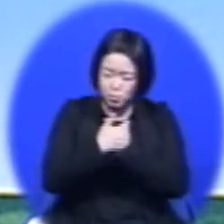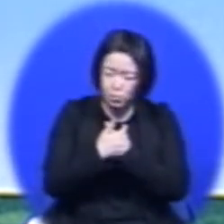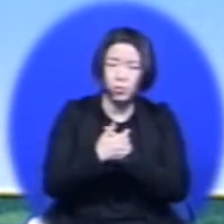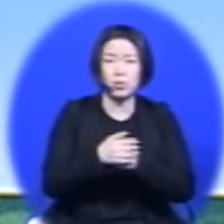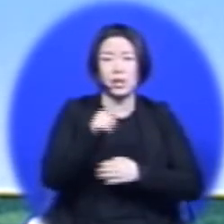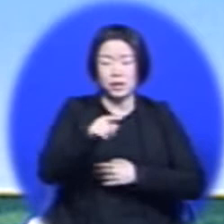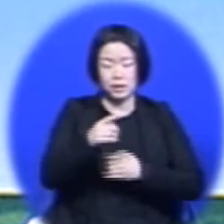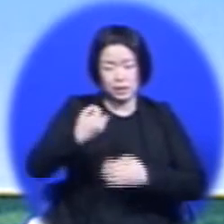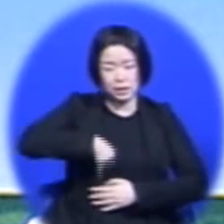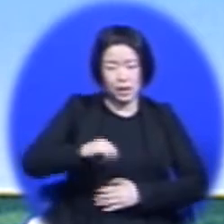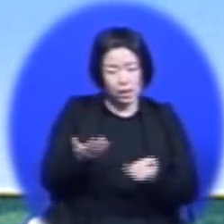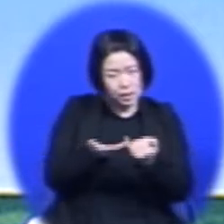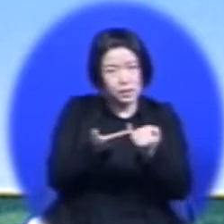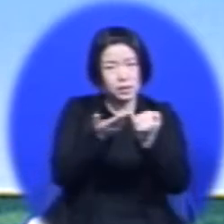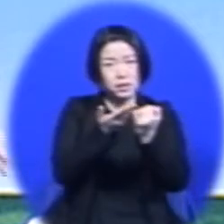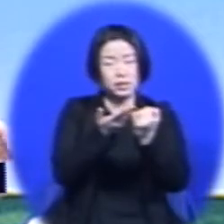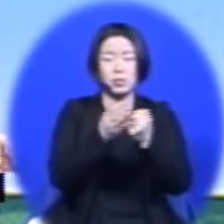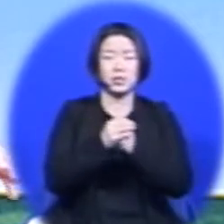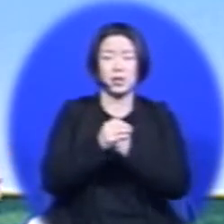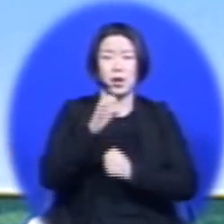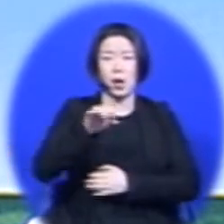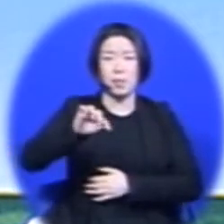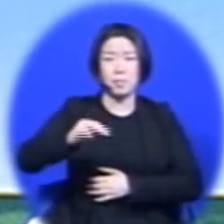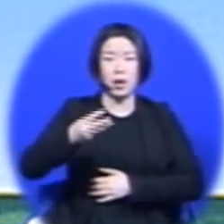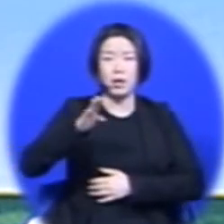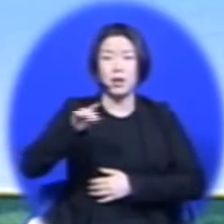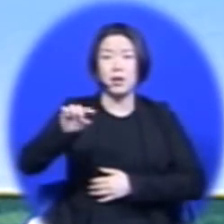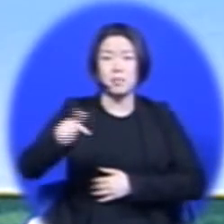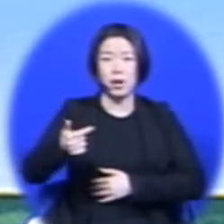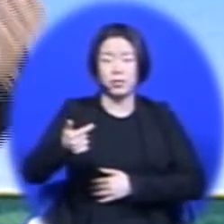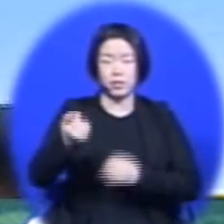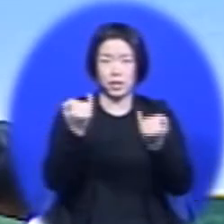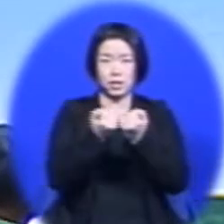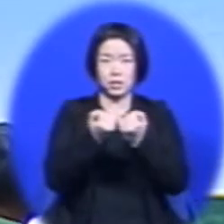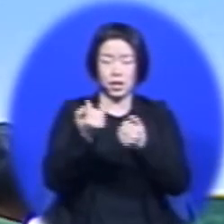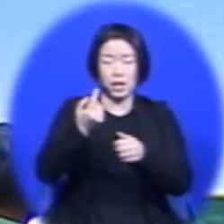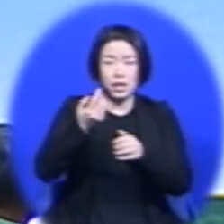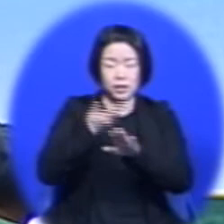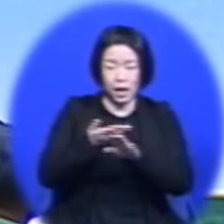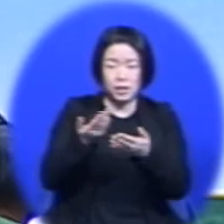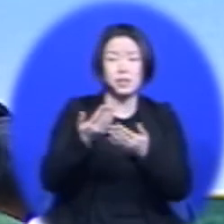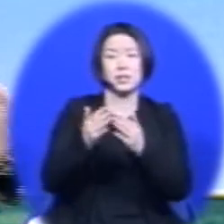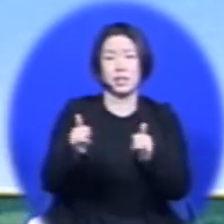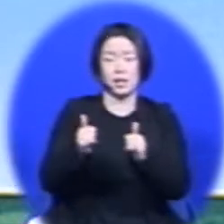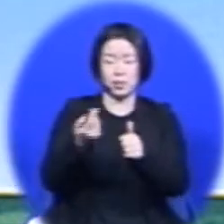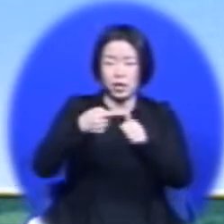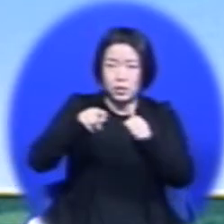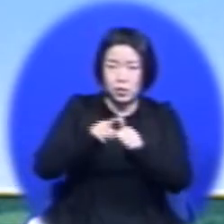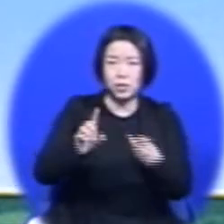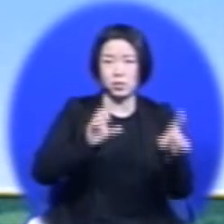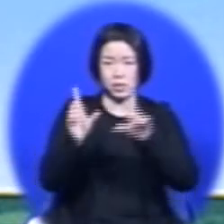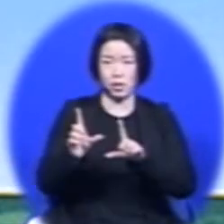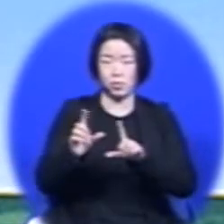딸을 기르면서 펄벅 여사는 남에게 의존해서 사는 것, 그리고